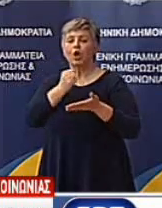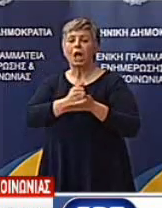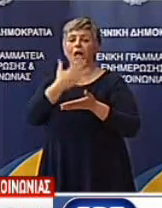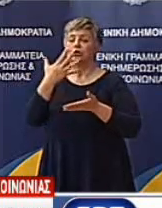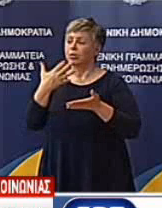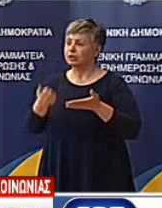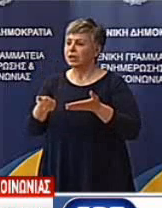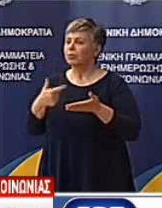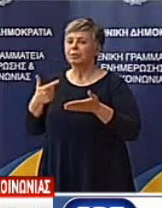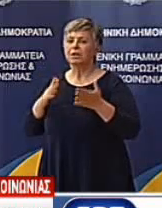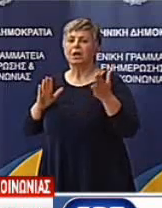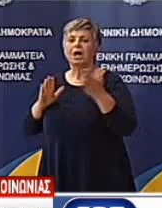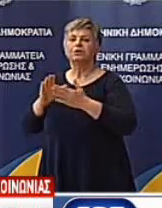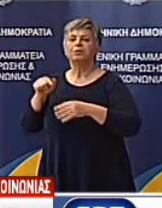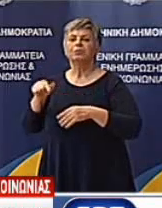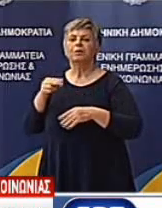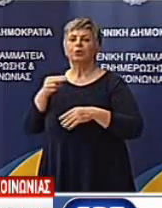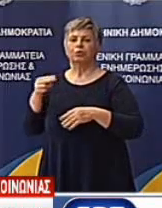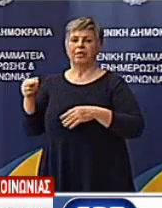χρονικό πλαίσιο για το οποίο μιλήσαμε.